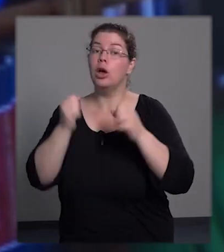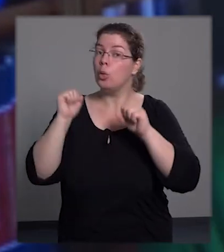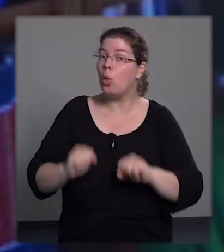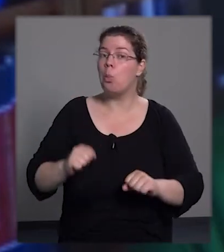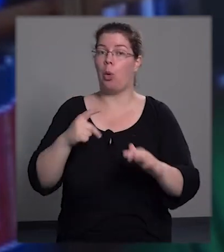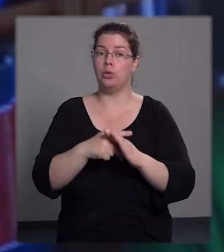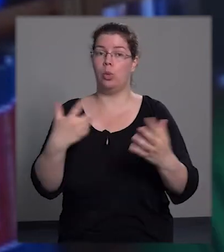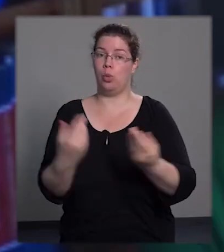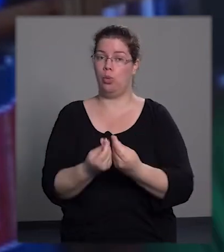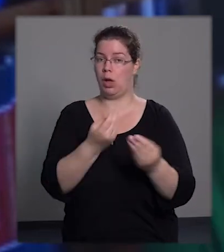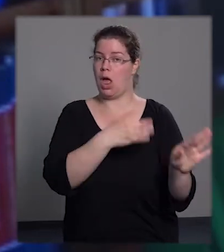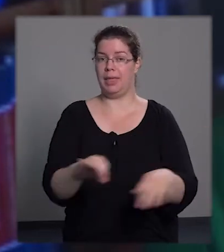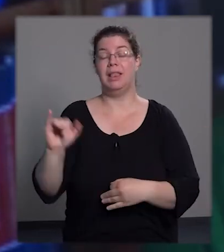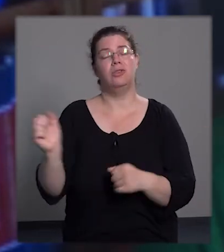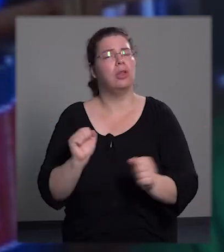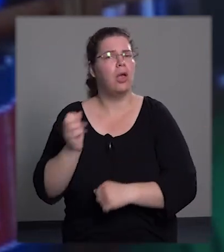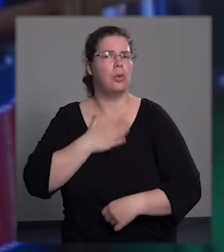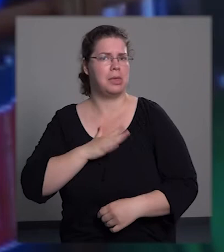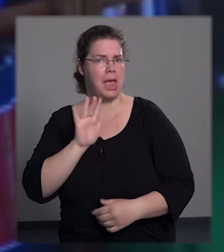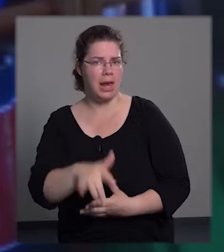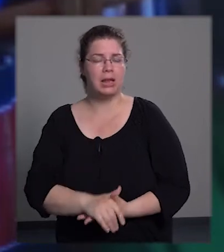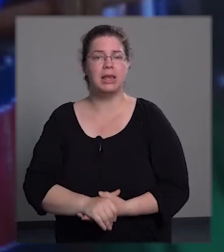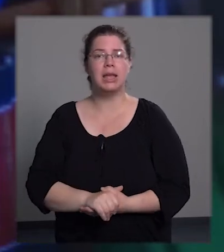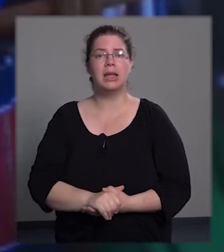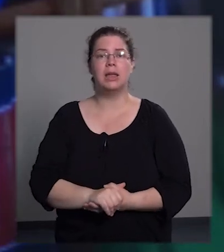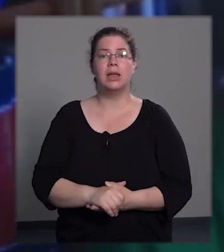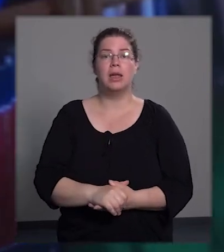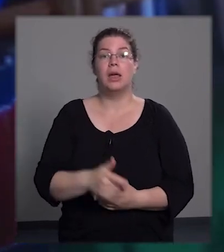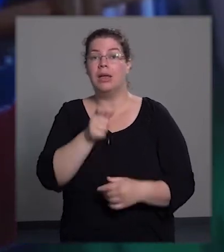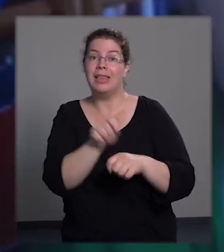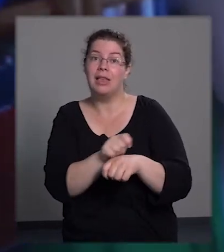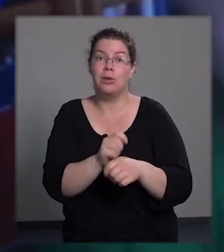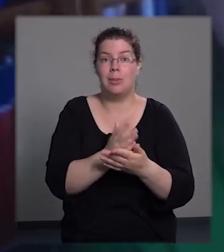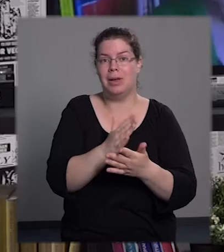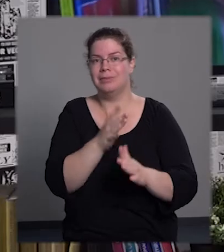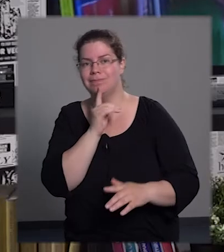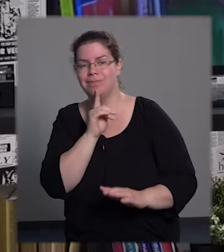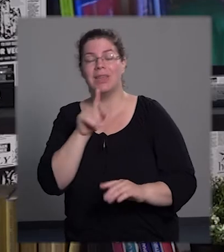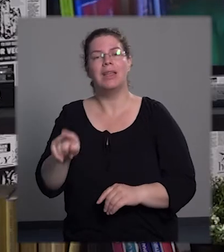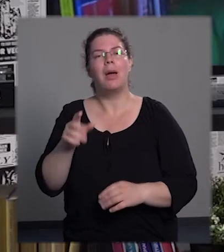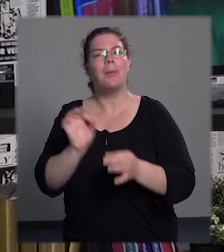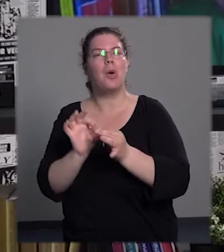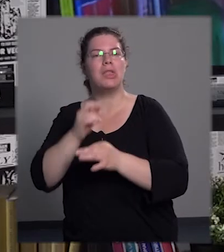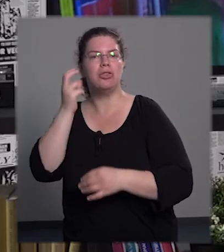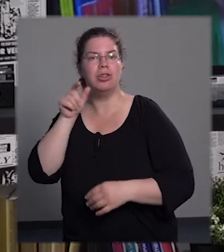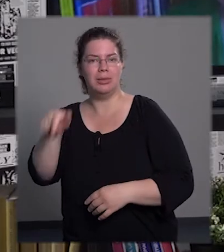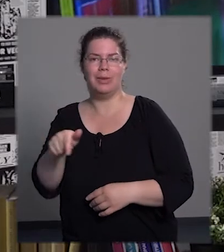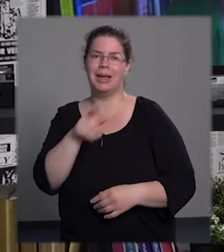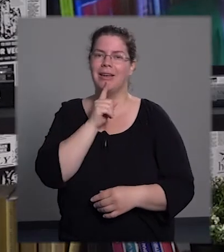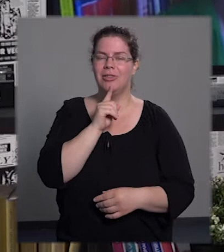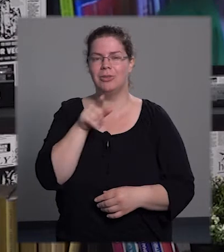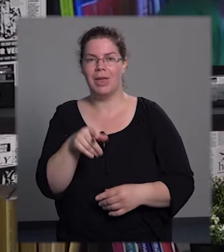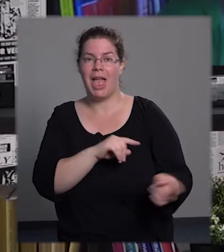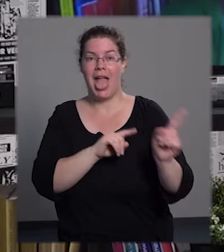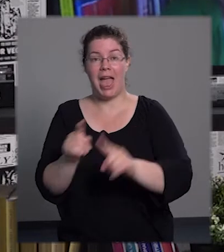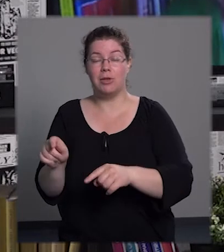dolgokkal készült, és nagyon-nagyon szerették. A cenzúra már kevésbé, mert például pont a Chiliben van egy olyan történet, hogy eljött fellépni, a cenzúra